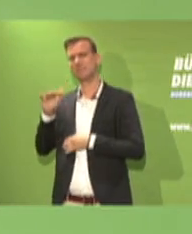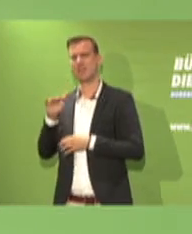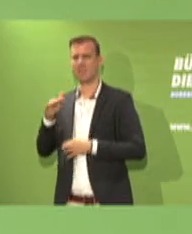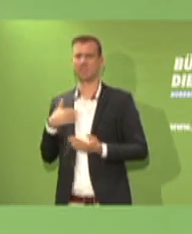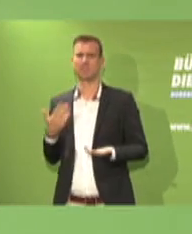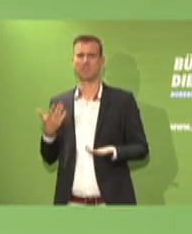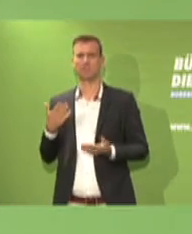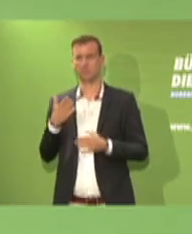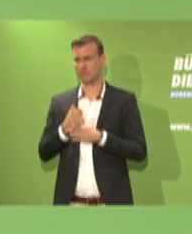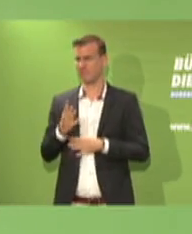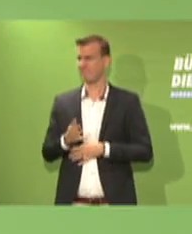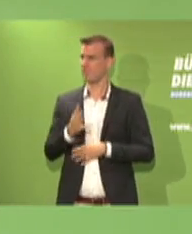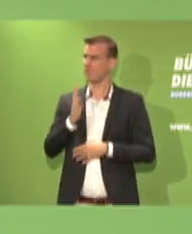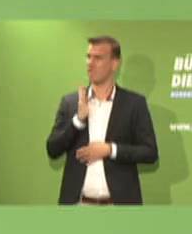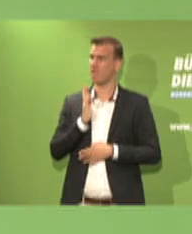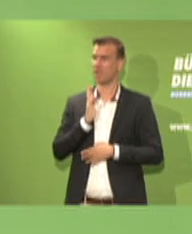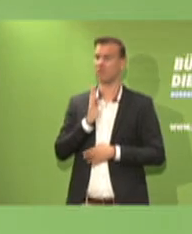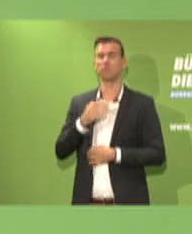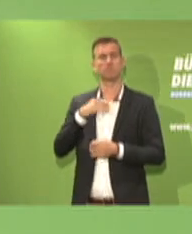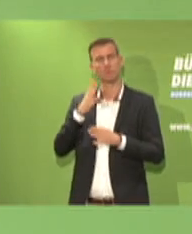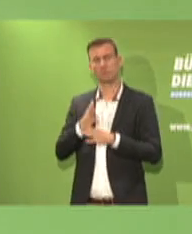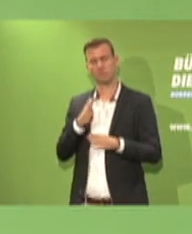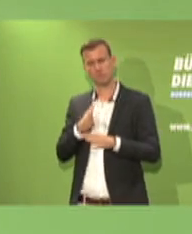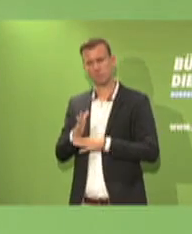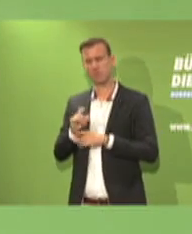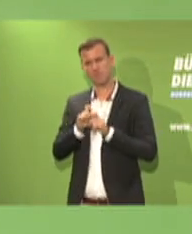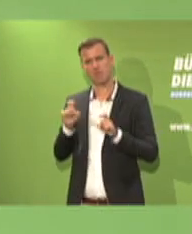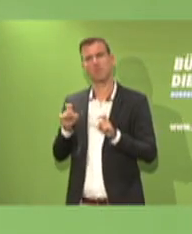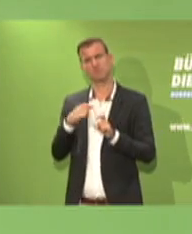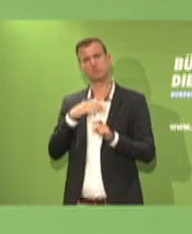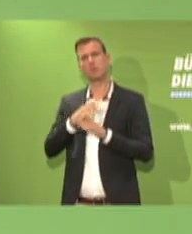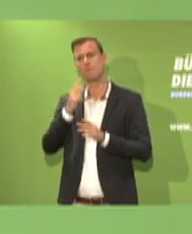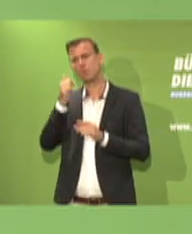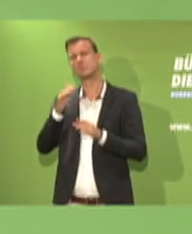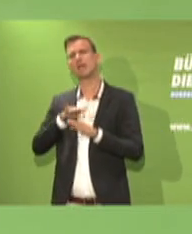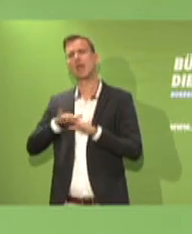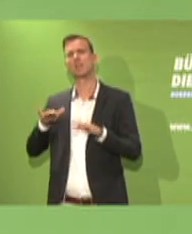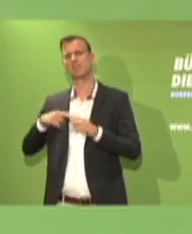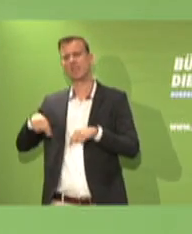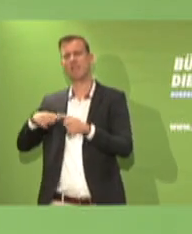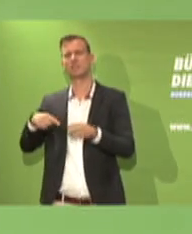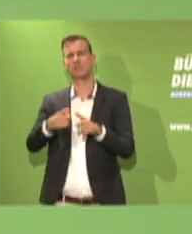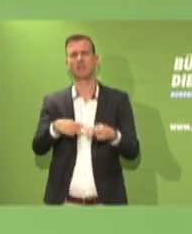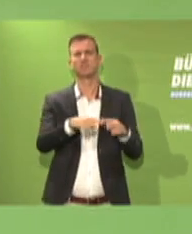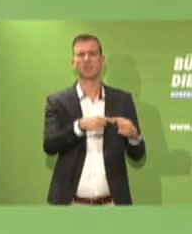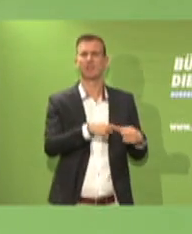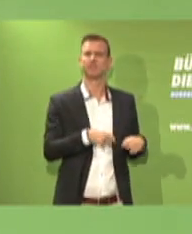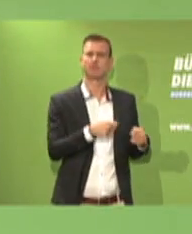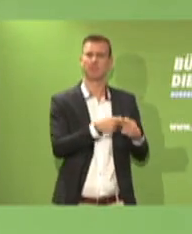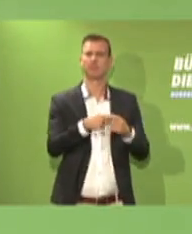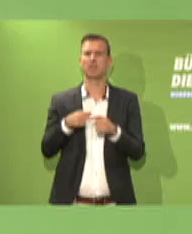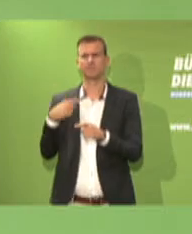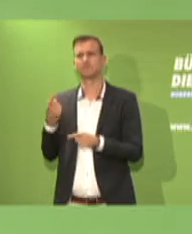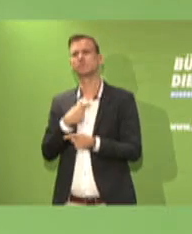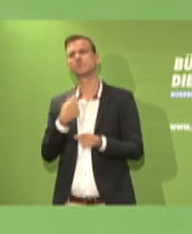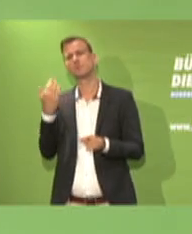wir seit 4 Jahren sehr, sehr kontinuierlich machen, wo wir 5 Münsterlandkreise und Kreisverbände zusammenarbeiten und gucken, wie können